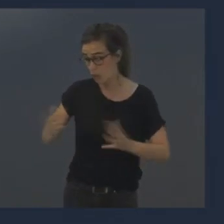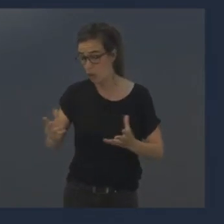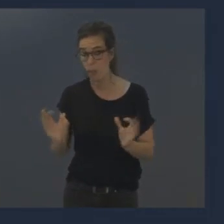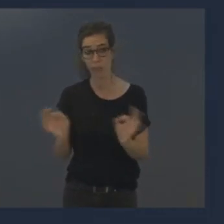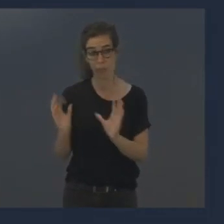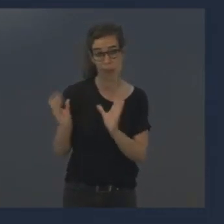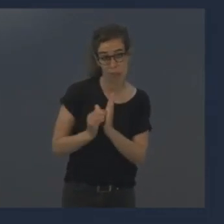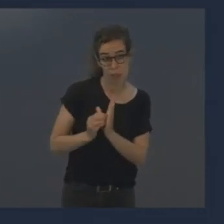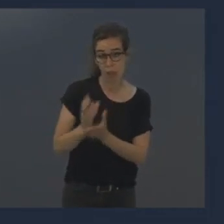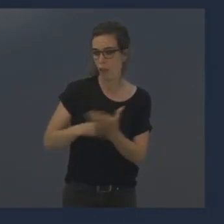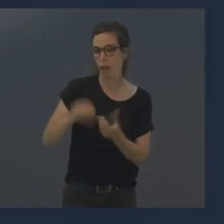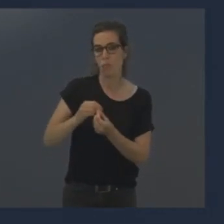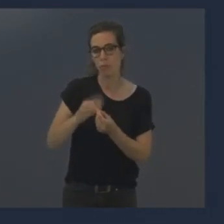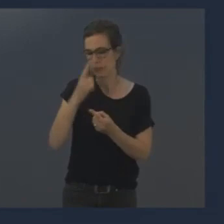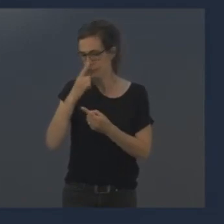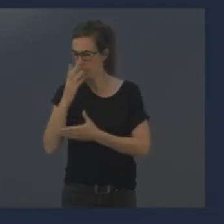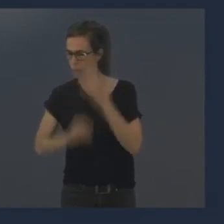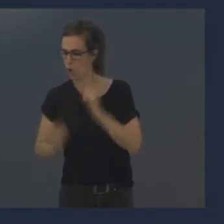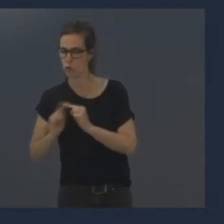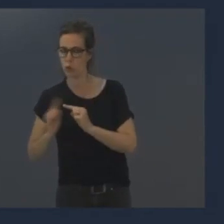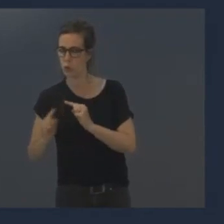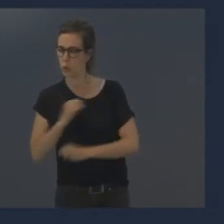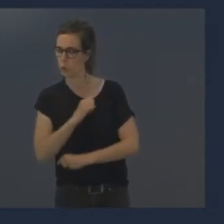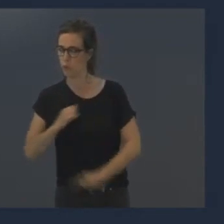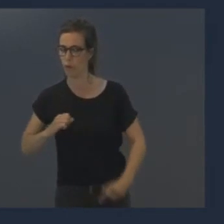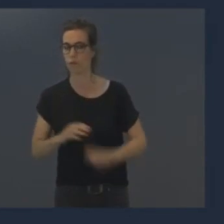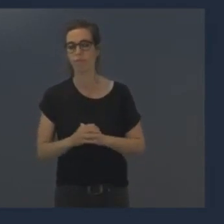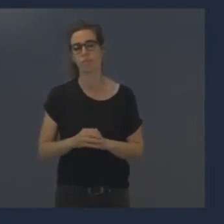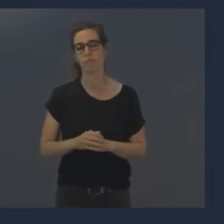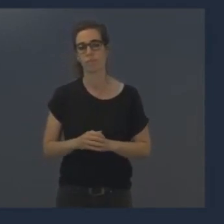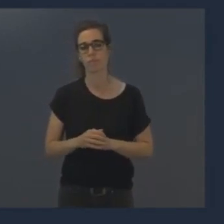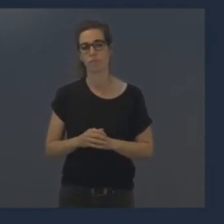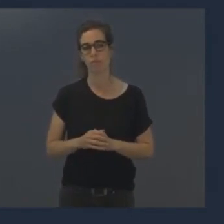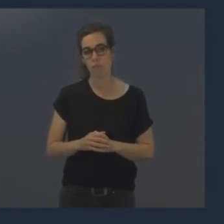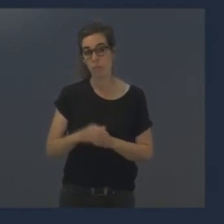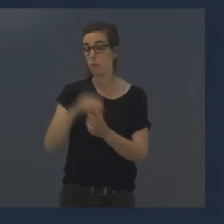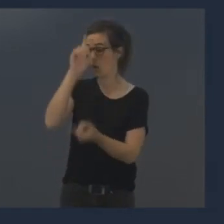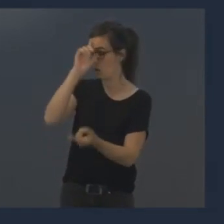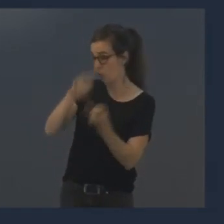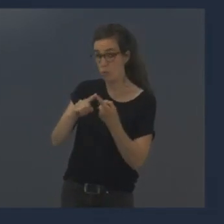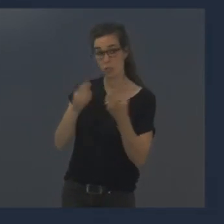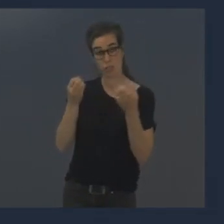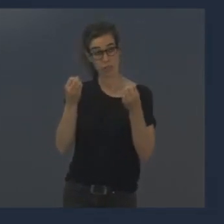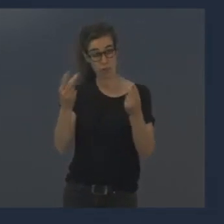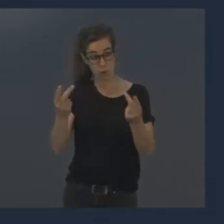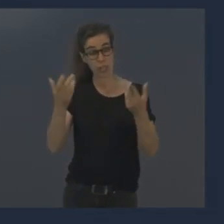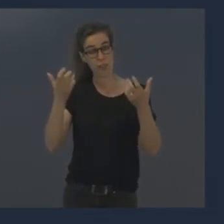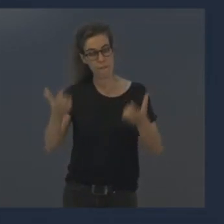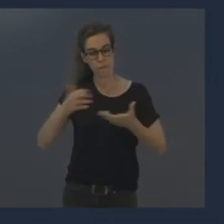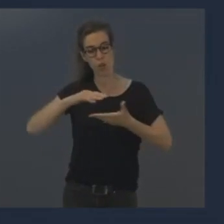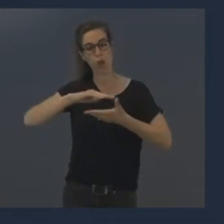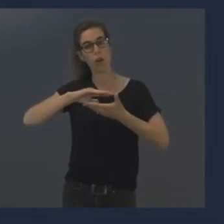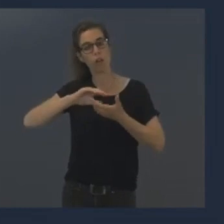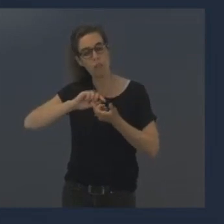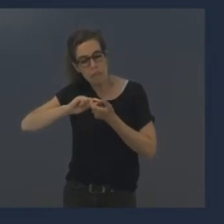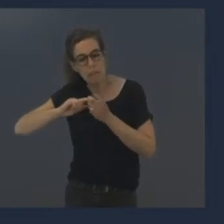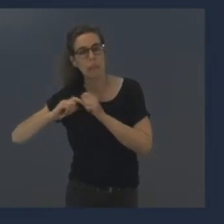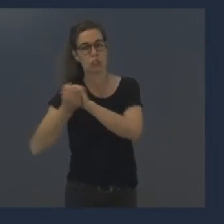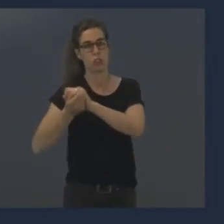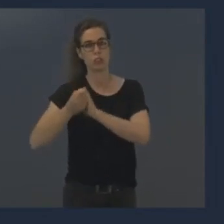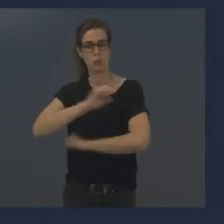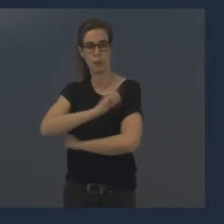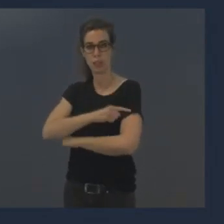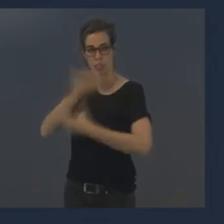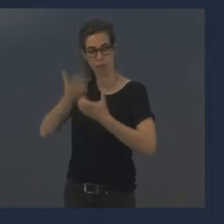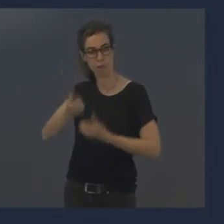Alors, sur les aspects positifs, je note votre volonté de poursuivre et d'amplifier la transition énergétique au travers du développement des énergies